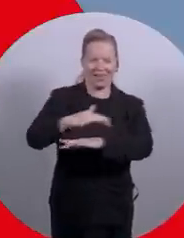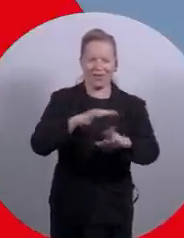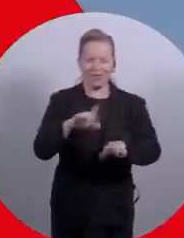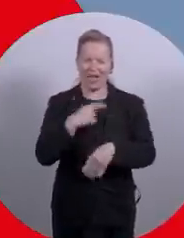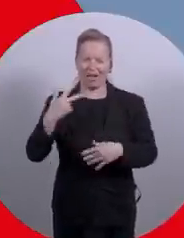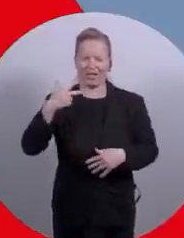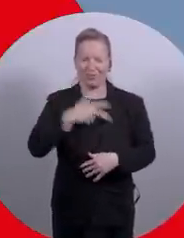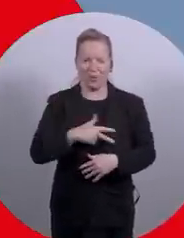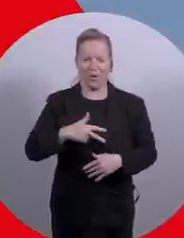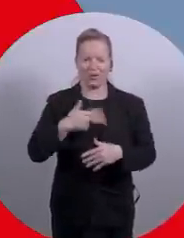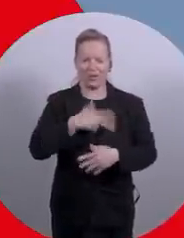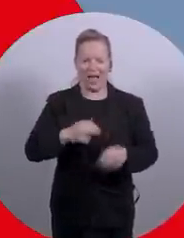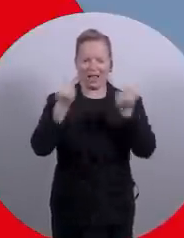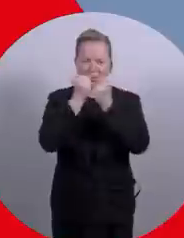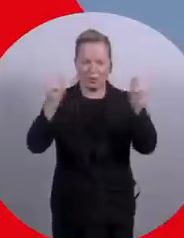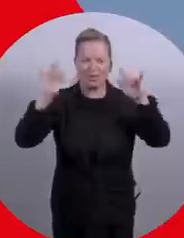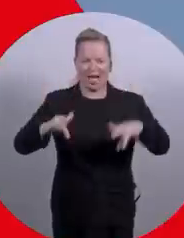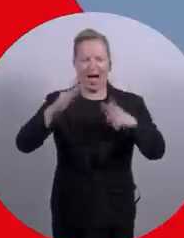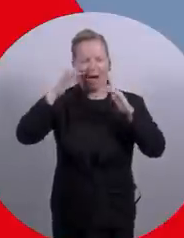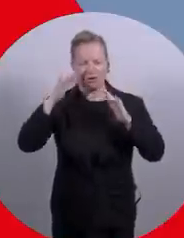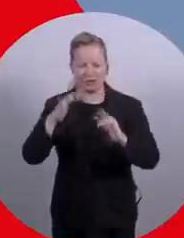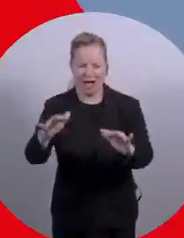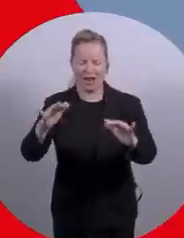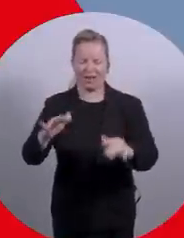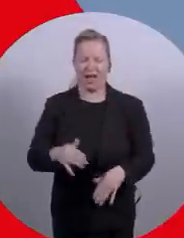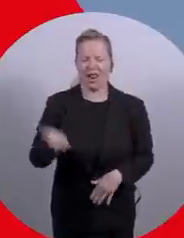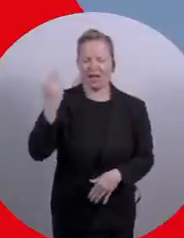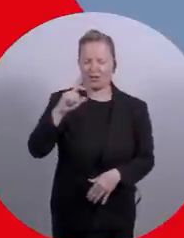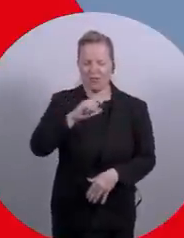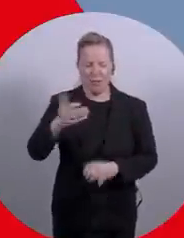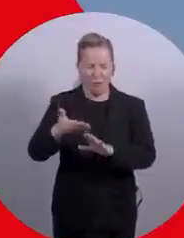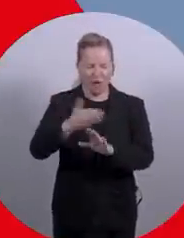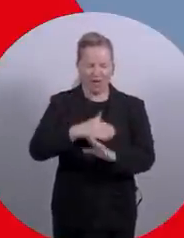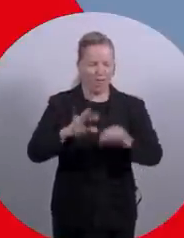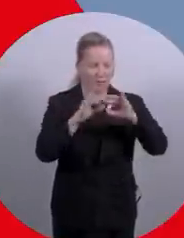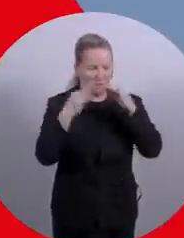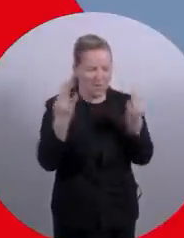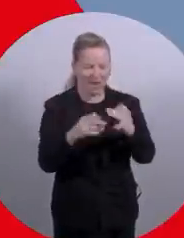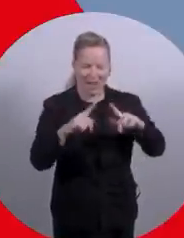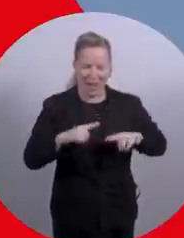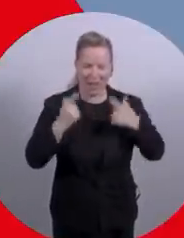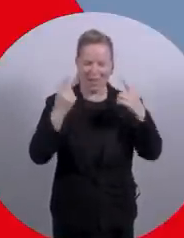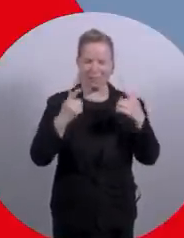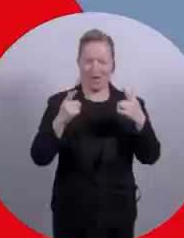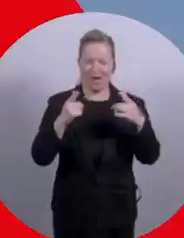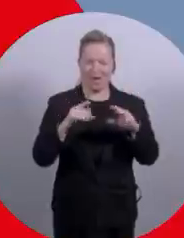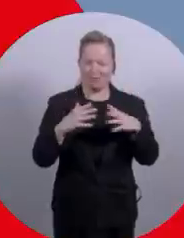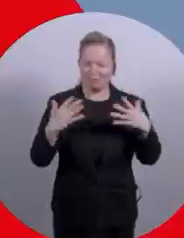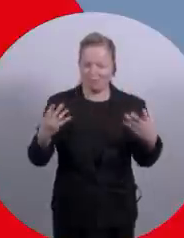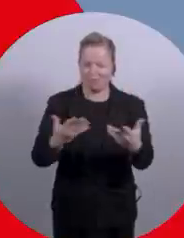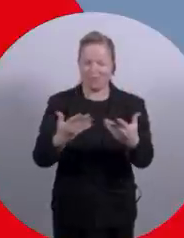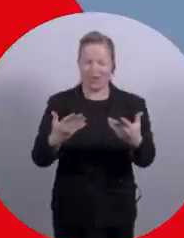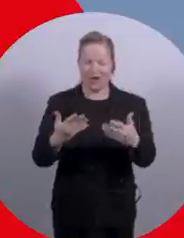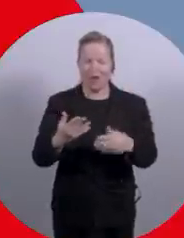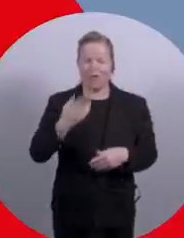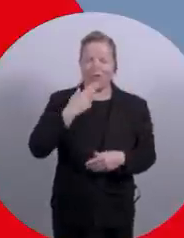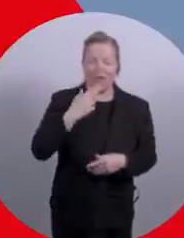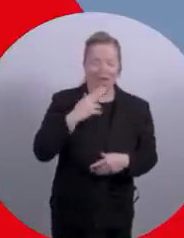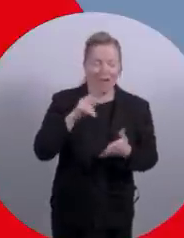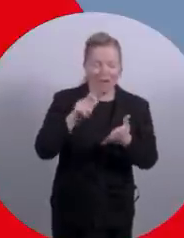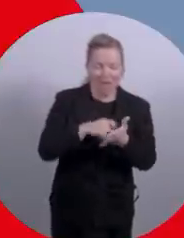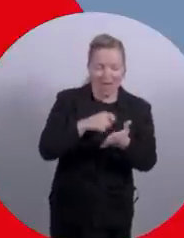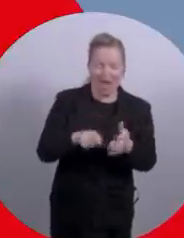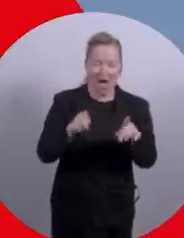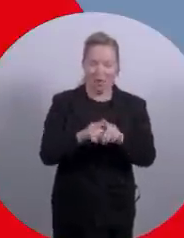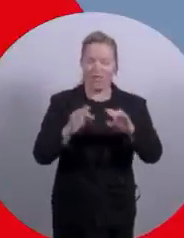und das haben wir auch die letzten Wochen glaube ich in unserem Umfeld erlebt bis hin in die Familien ein und die Frage wen wählen wir hat glaube ich auch einen Familien